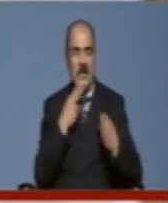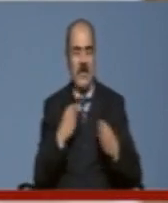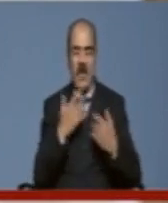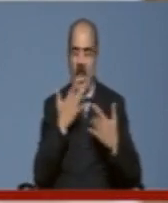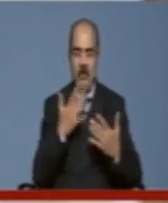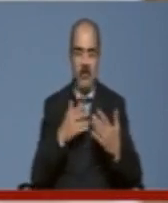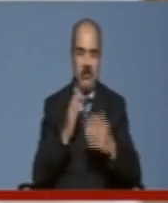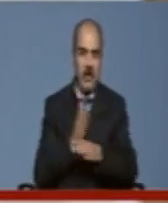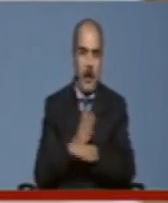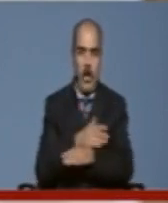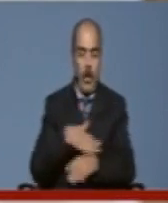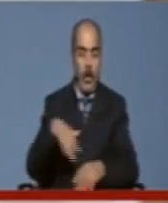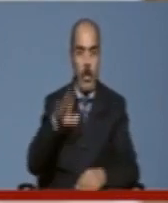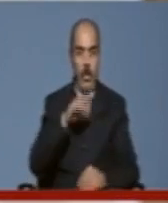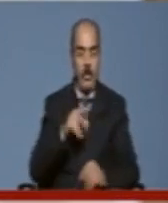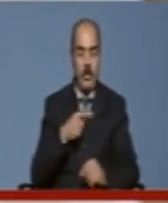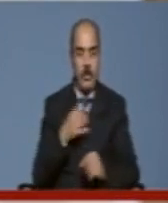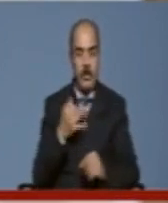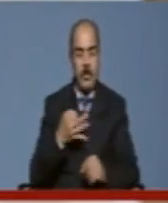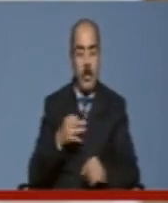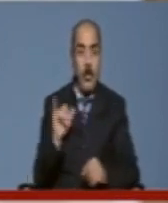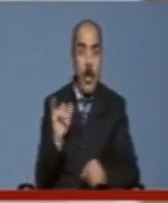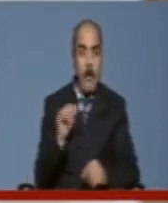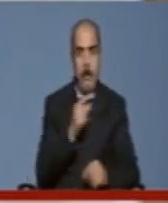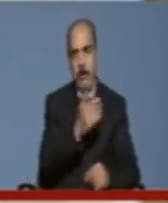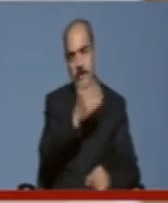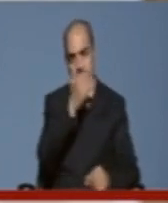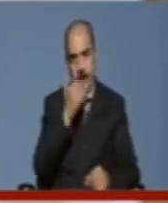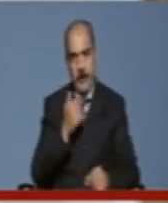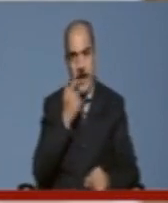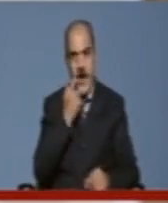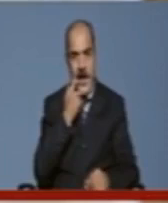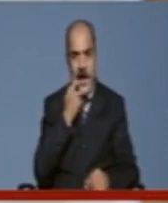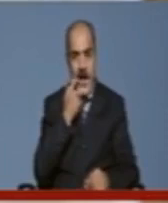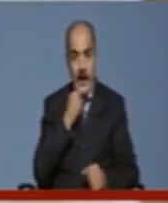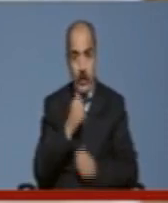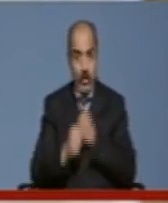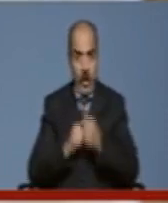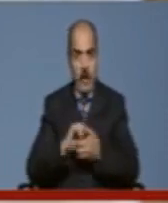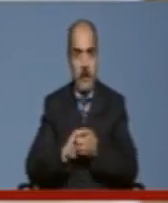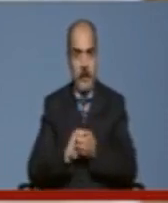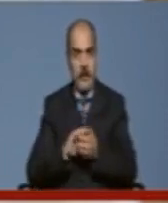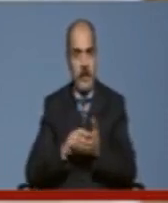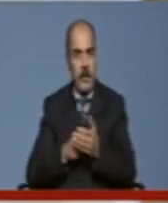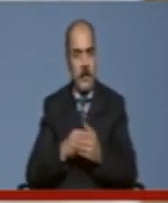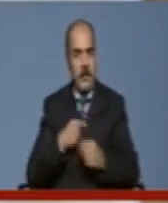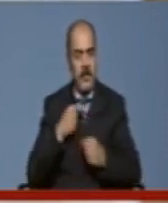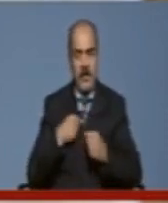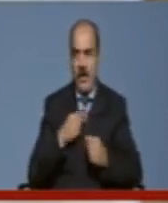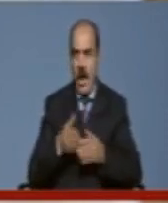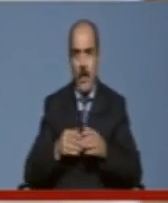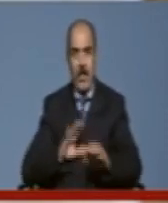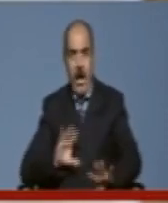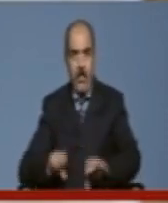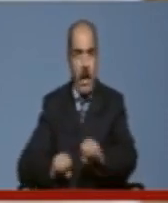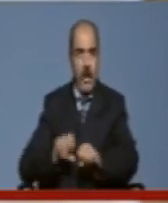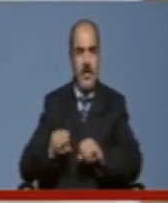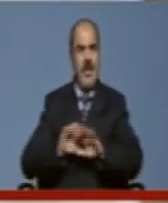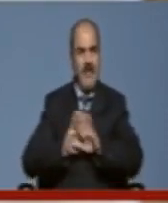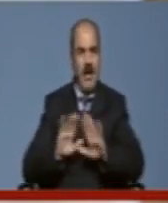الأوقات يهم أن نبذل كل ما بوسعنا لتفادي التصعيد